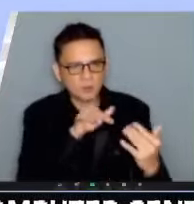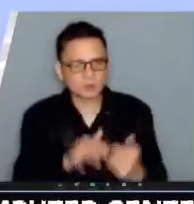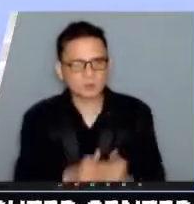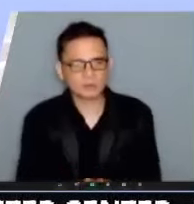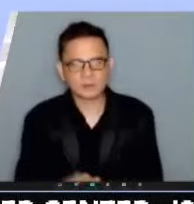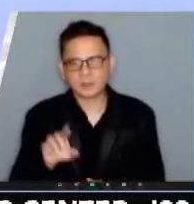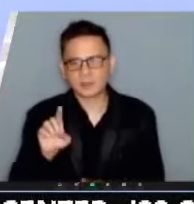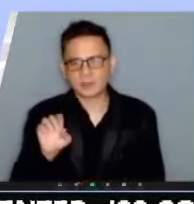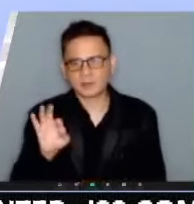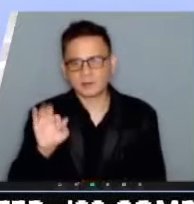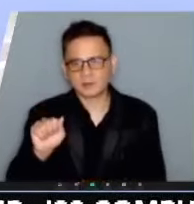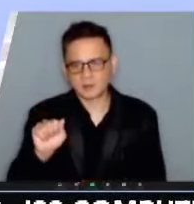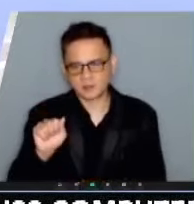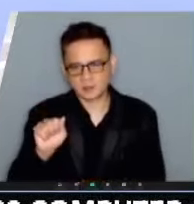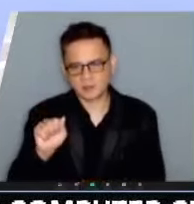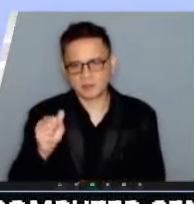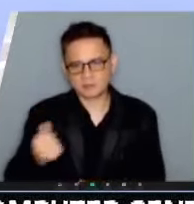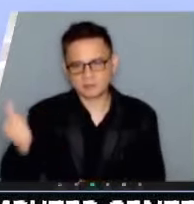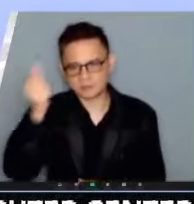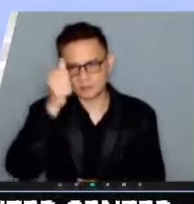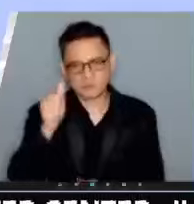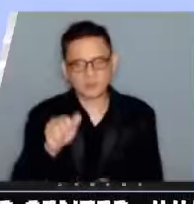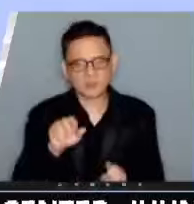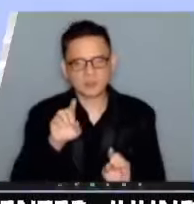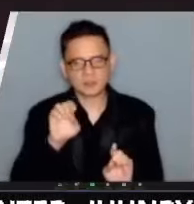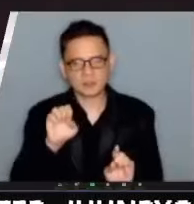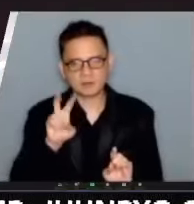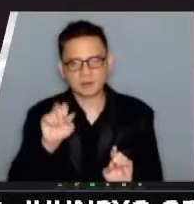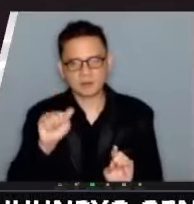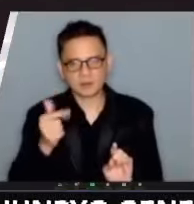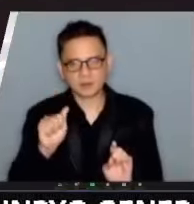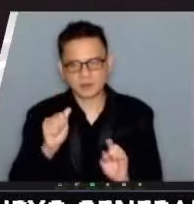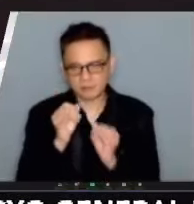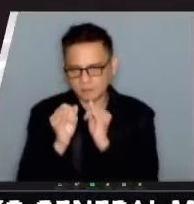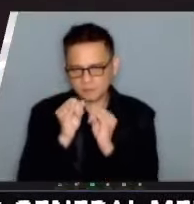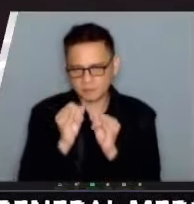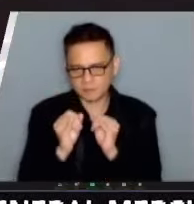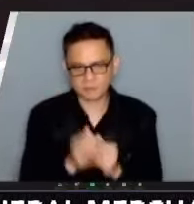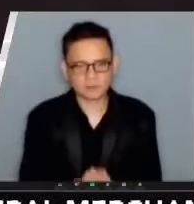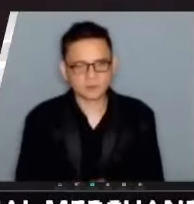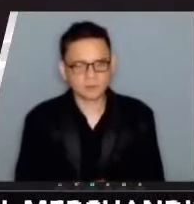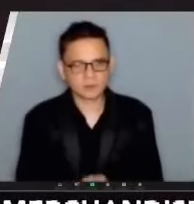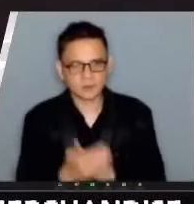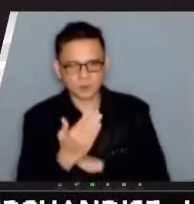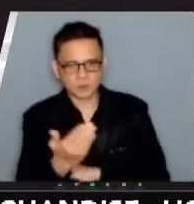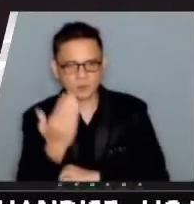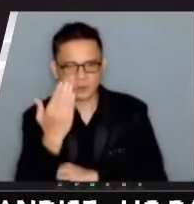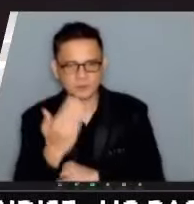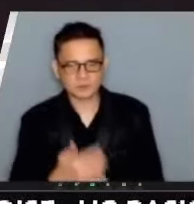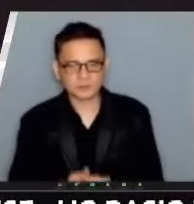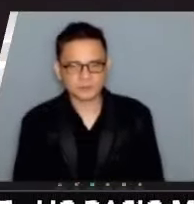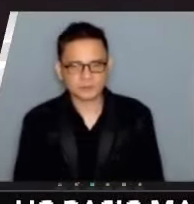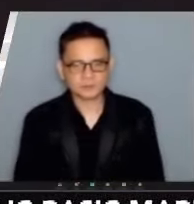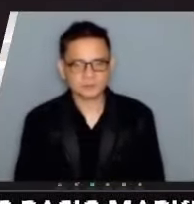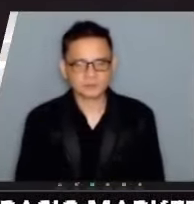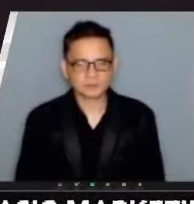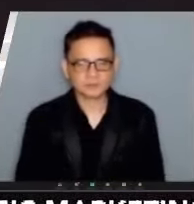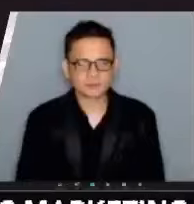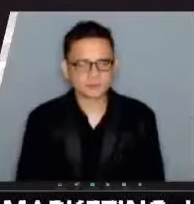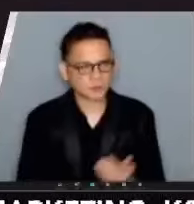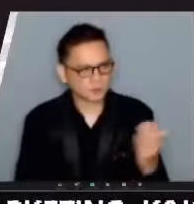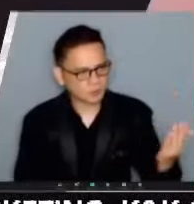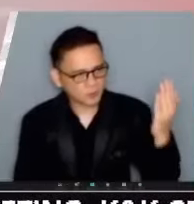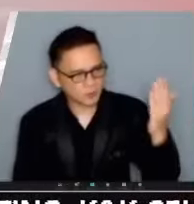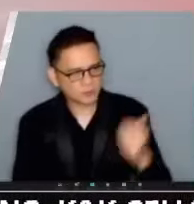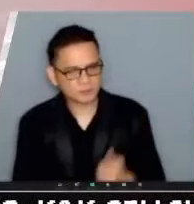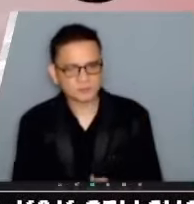Undersecretary Eduardo De Vega. Magandang umaga at welcome po sa Balitang Hali. Si Connie Season po ito, sir. Magandang umaga, Ms. Connie. Kamusta po